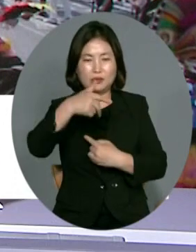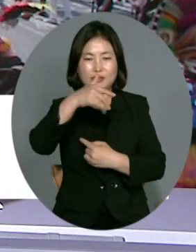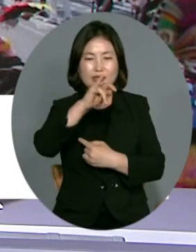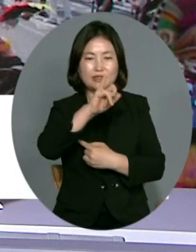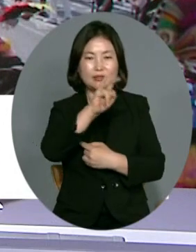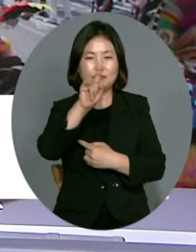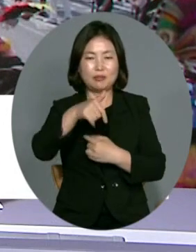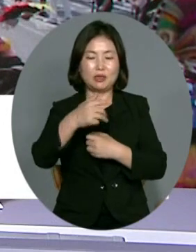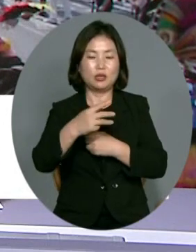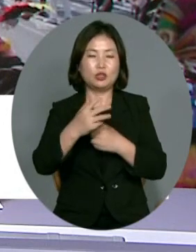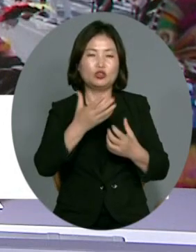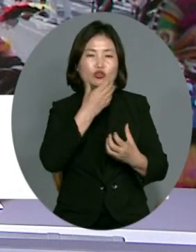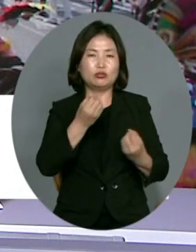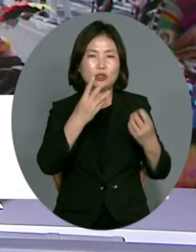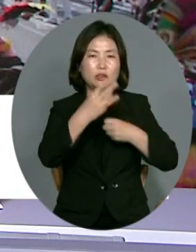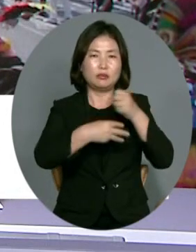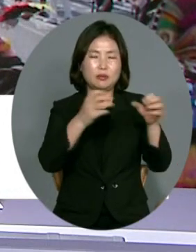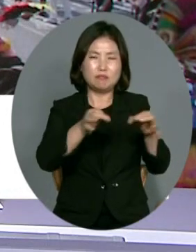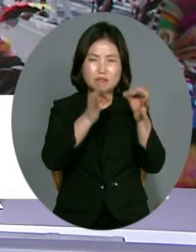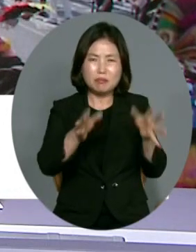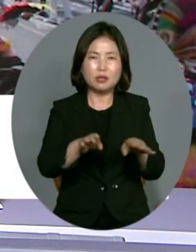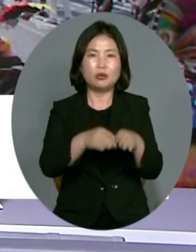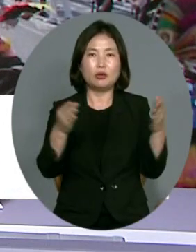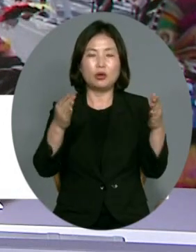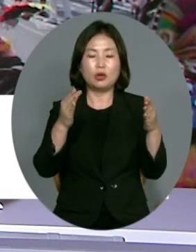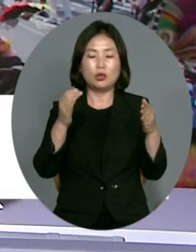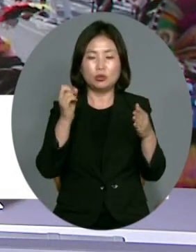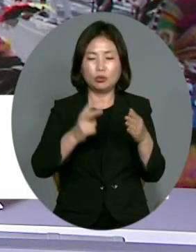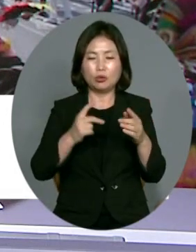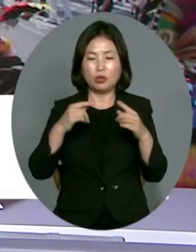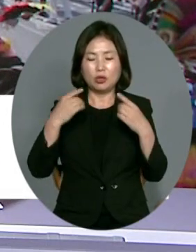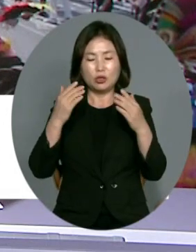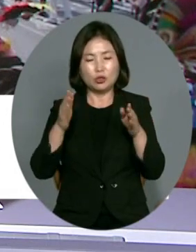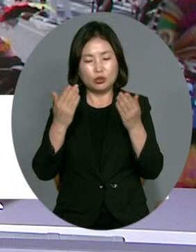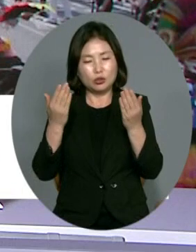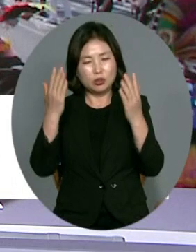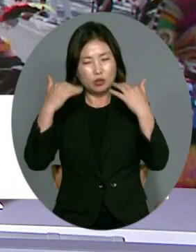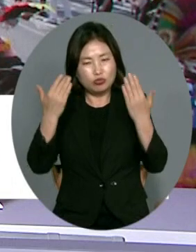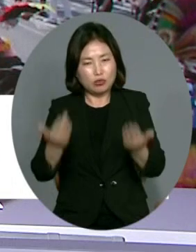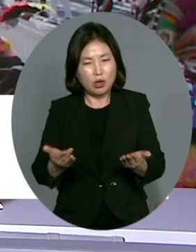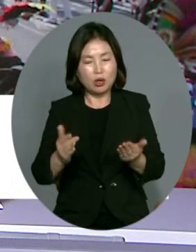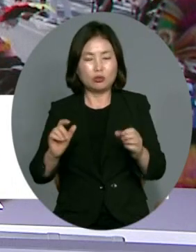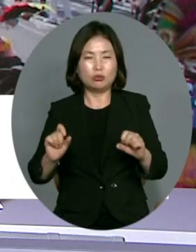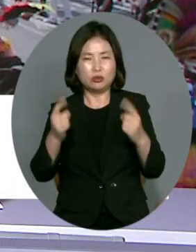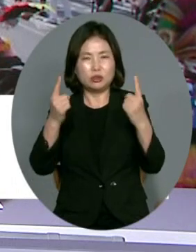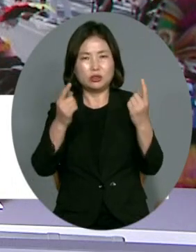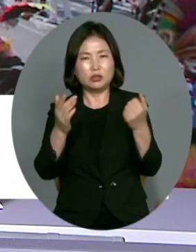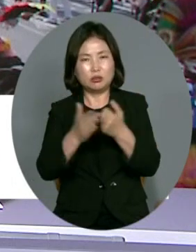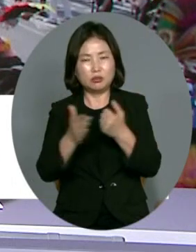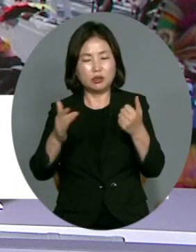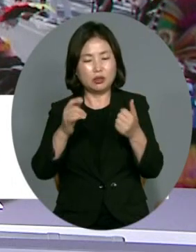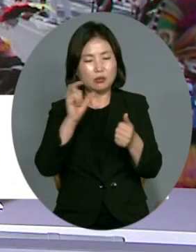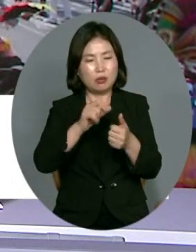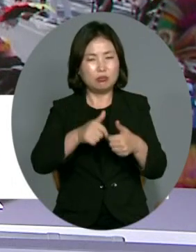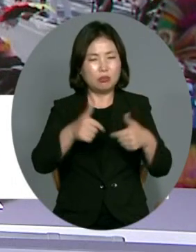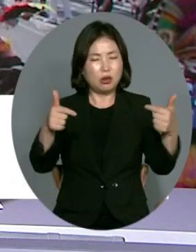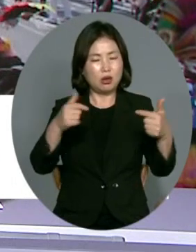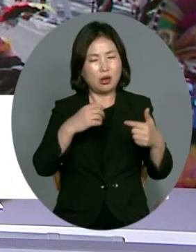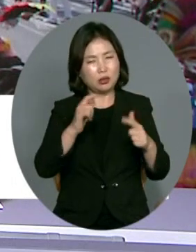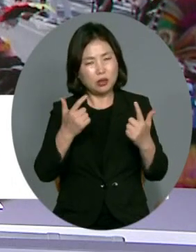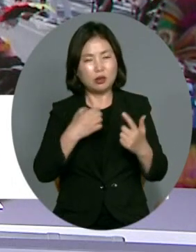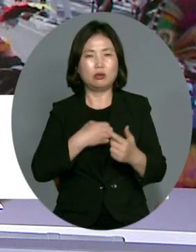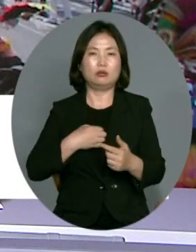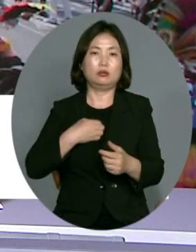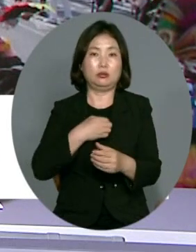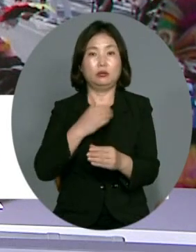만에 다시 열리게 되는데요. 축제에다가 휴가철 변수까지 겹치면서 감염세가 다시 확산하는 건 아닐지 우려가